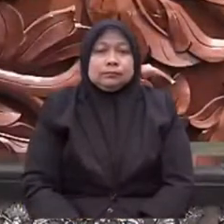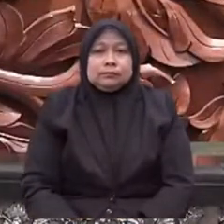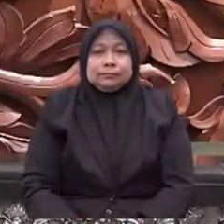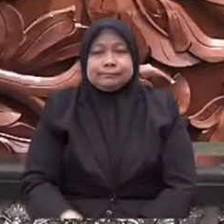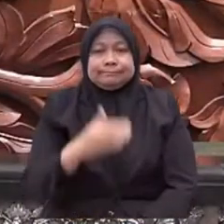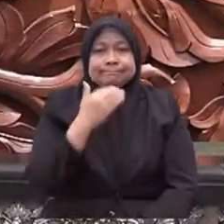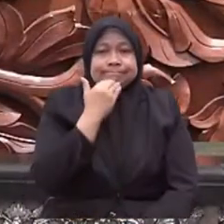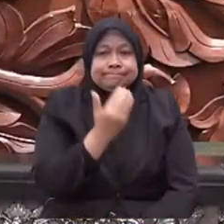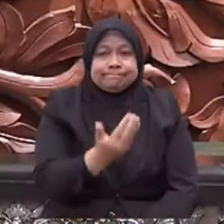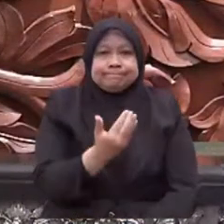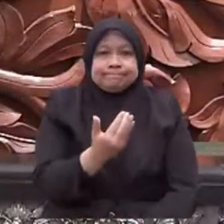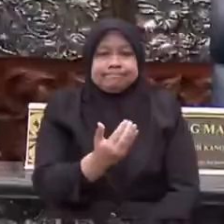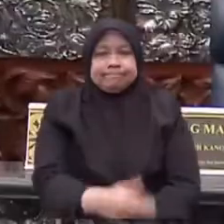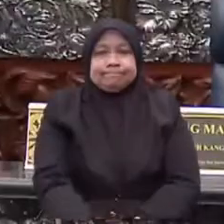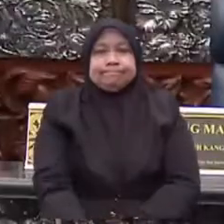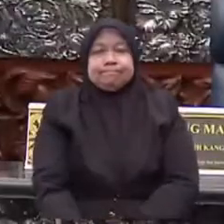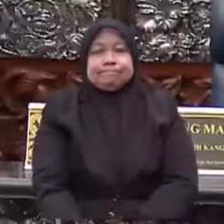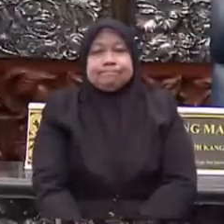makasih